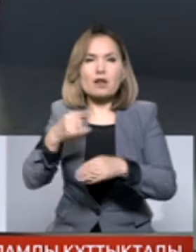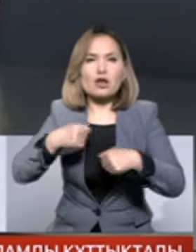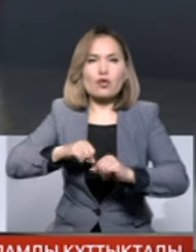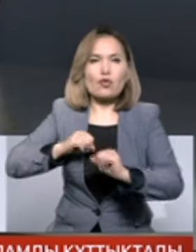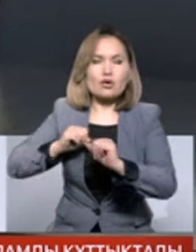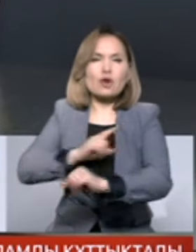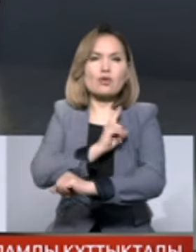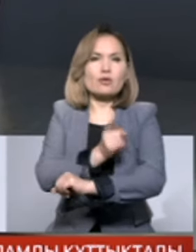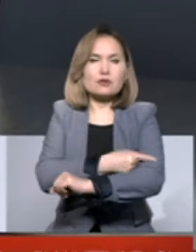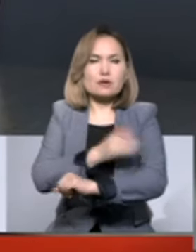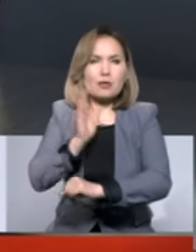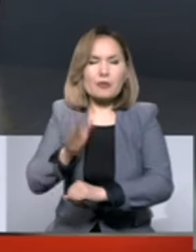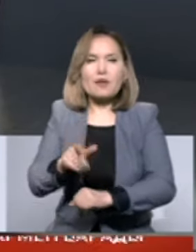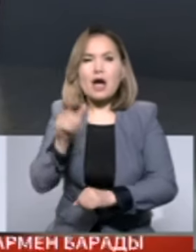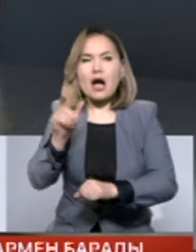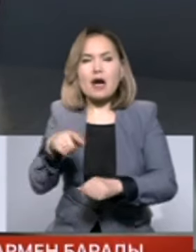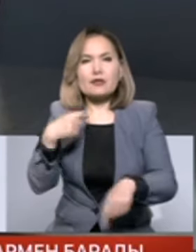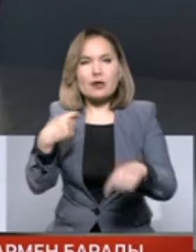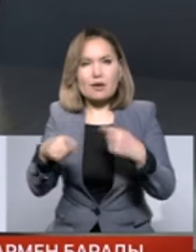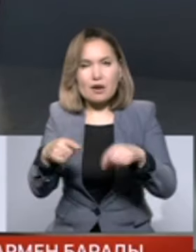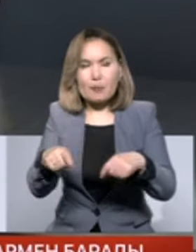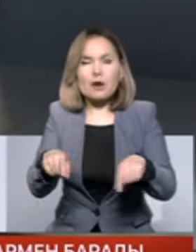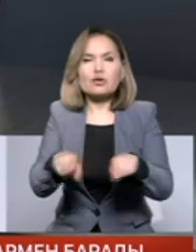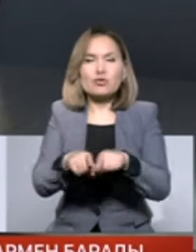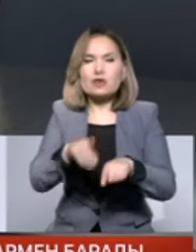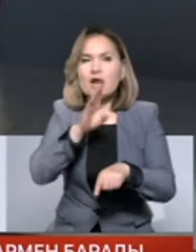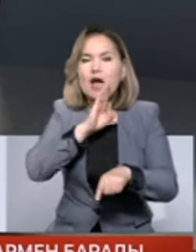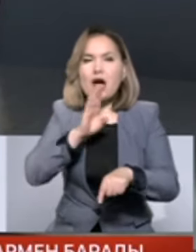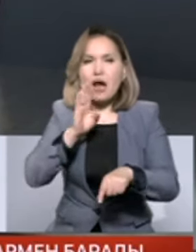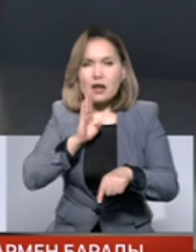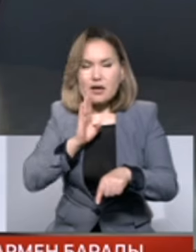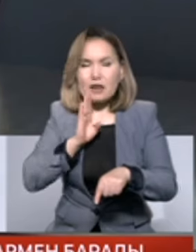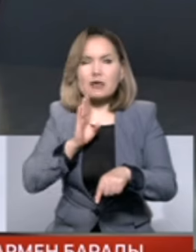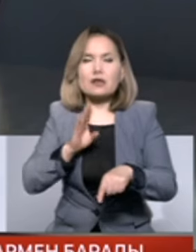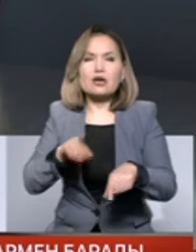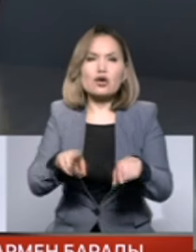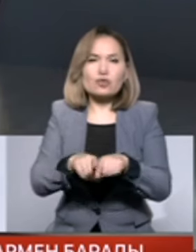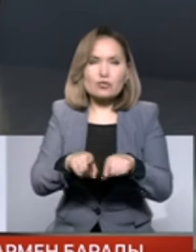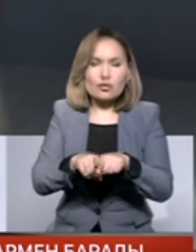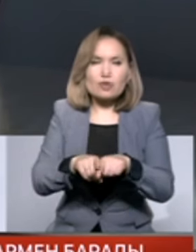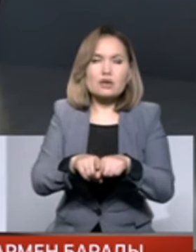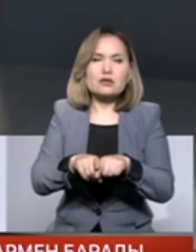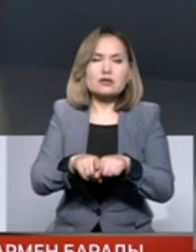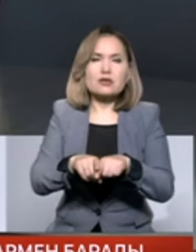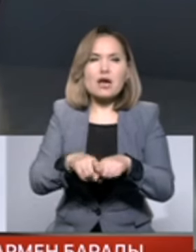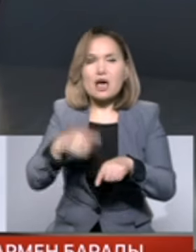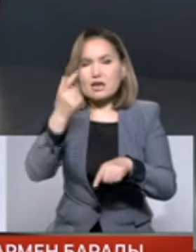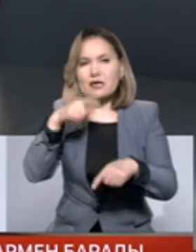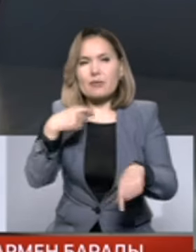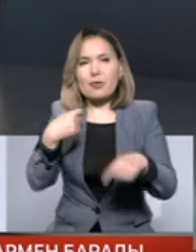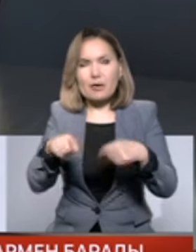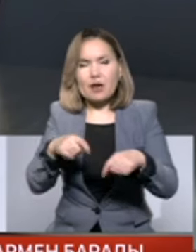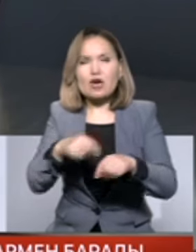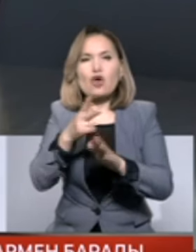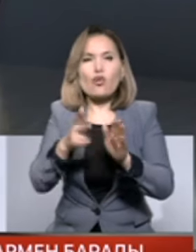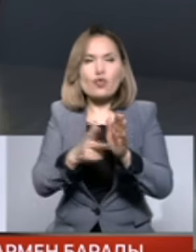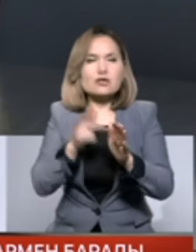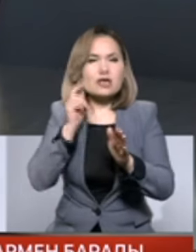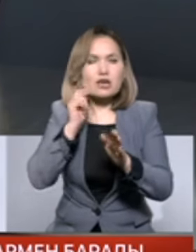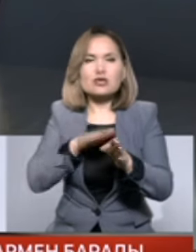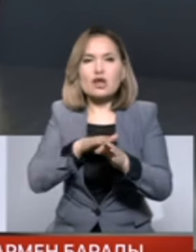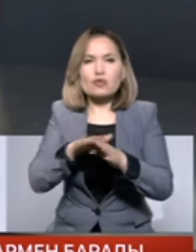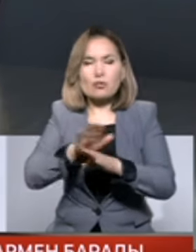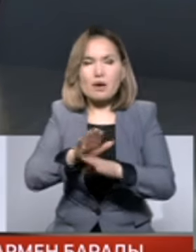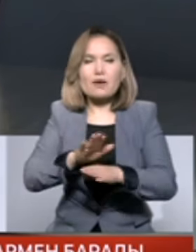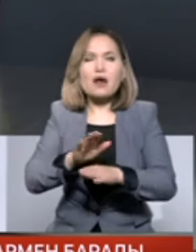таңда адам саудасының құрбандарынан тек қана әйелдер мен ер азаматтар ғана емес, кәмелет жасына толмаған балалар да ұшырап келіп